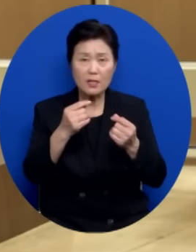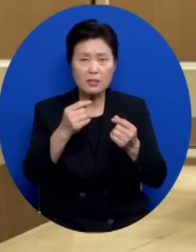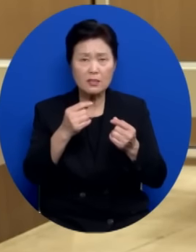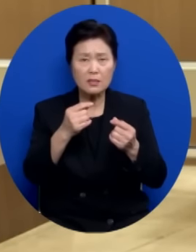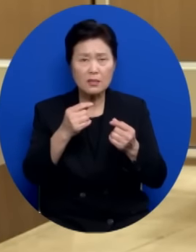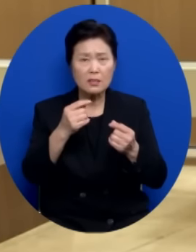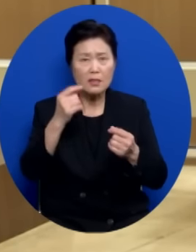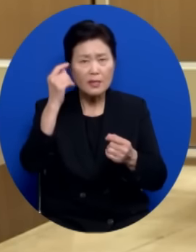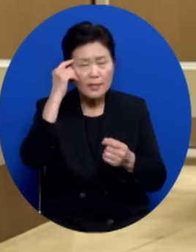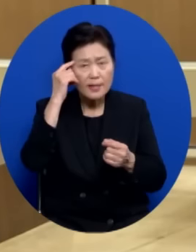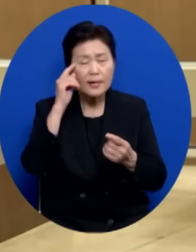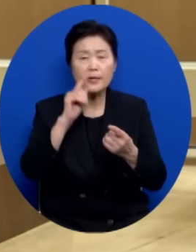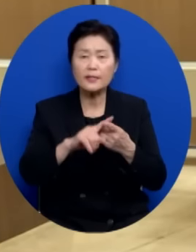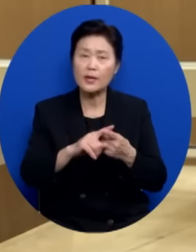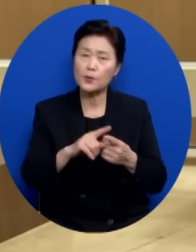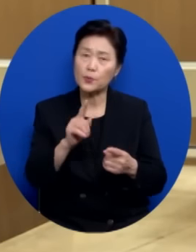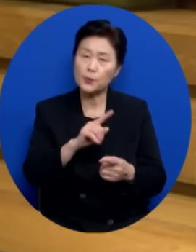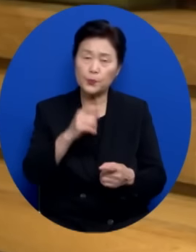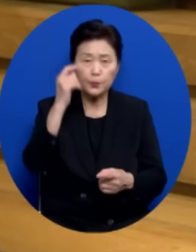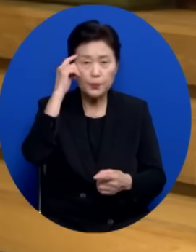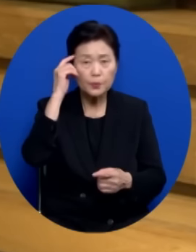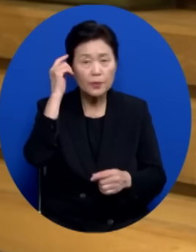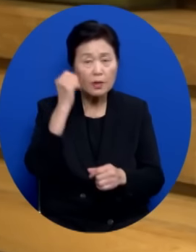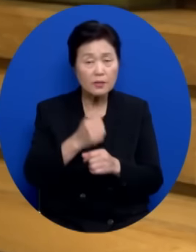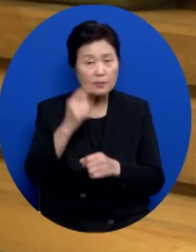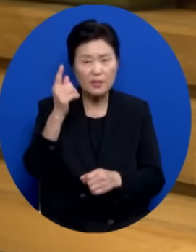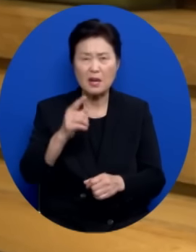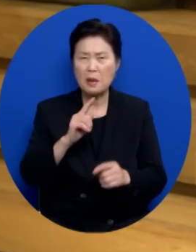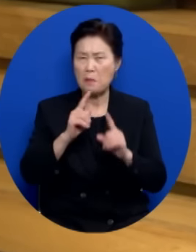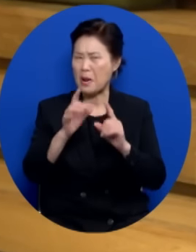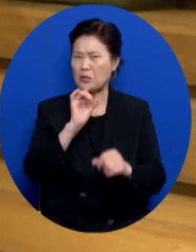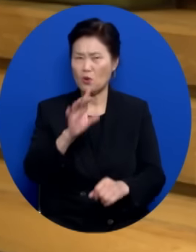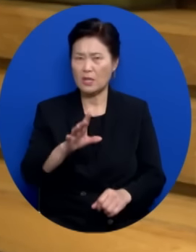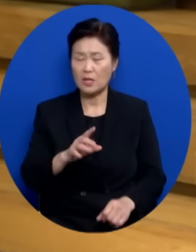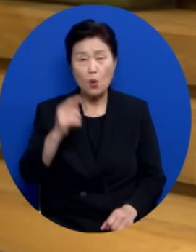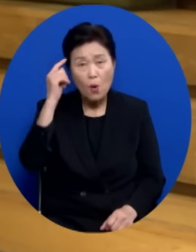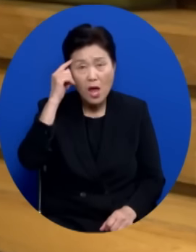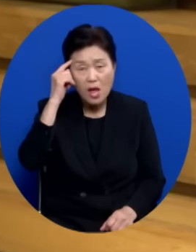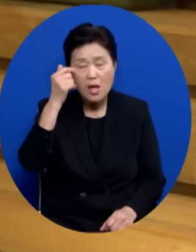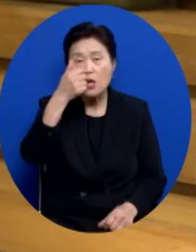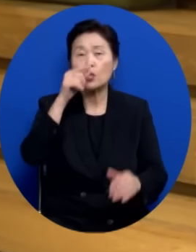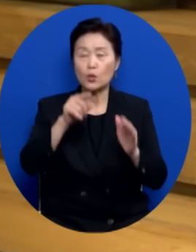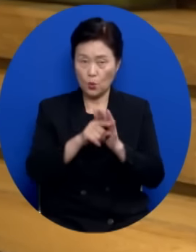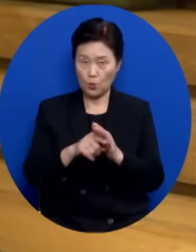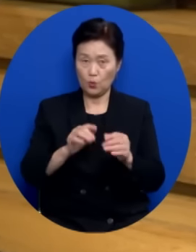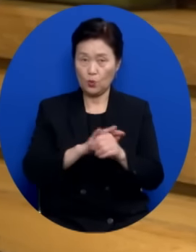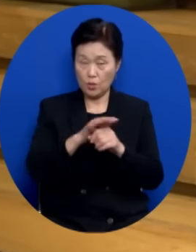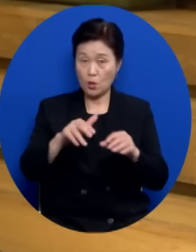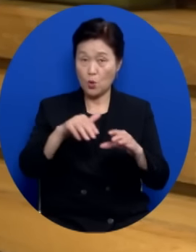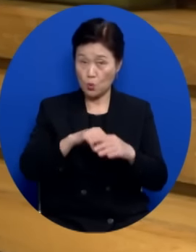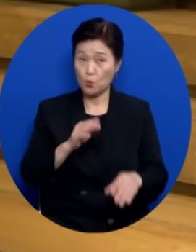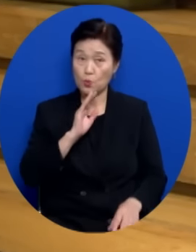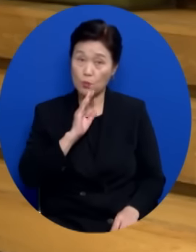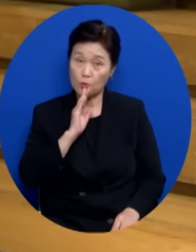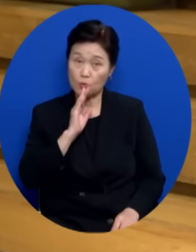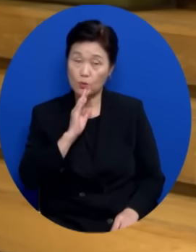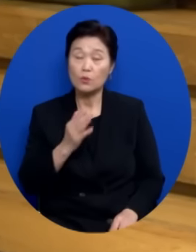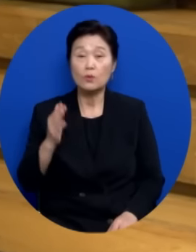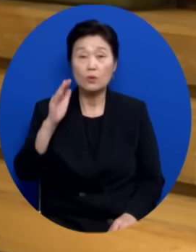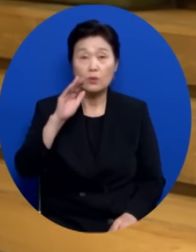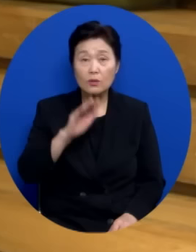어떤 주장에 대해서 어떻게 생각하십니까? 그 말이 안 되는 말이죠. 기독교는 당연히 사랑의 종교죠. 그러나